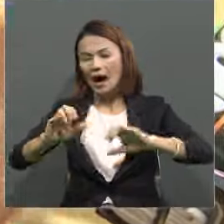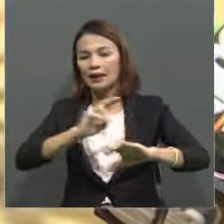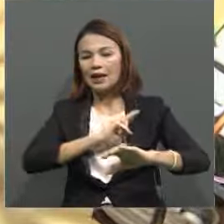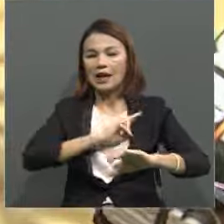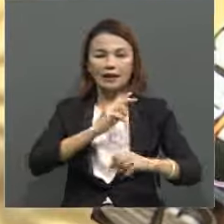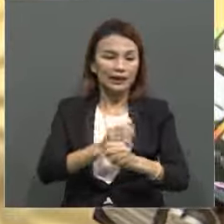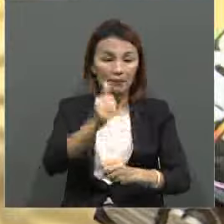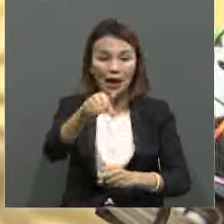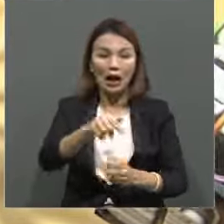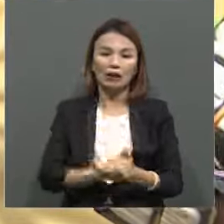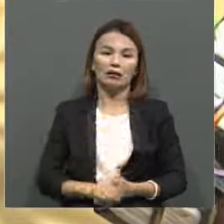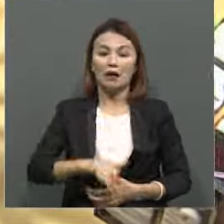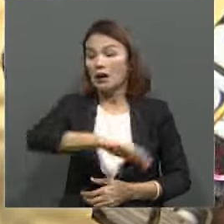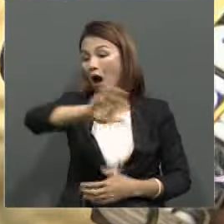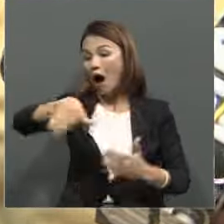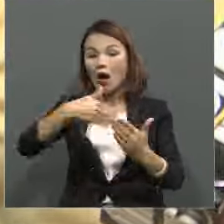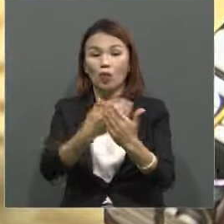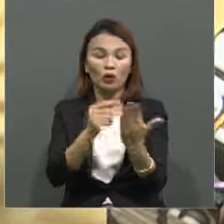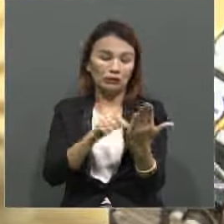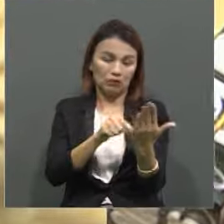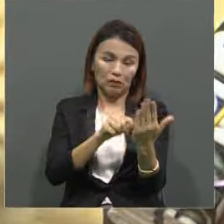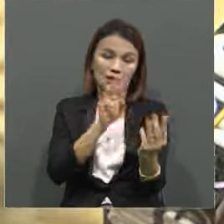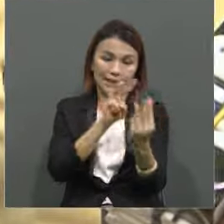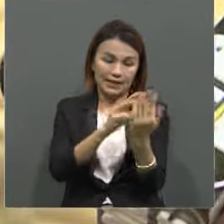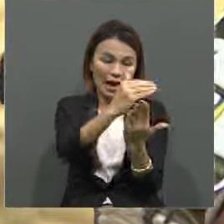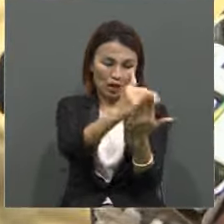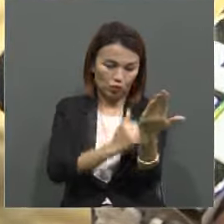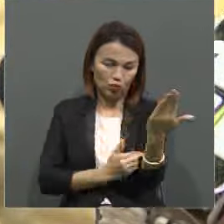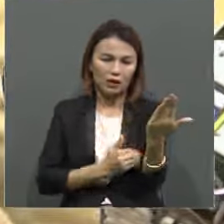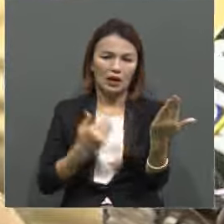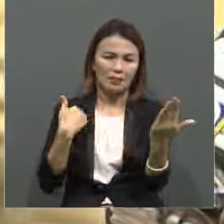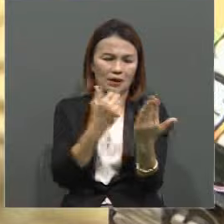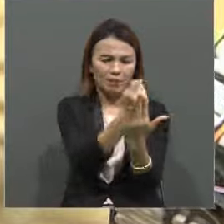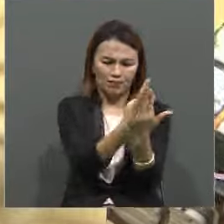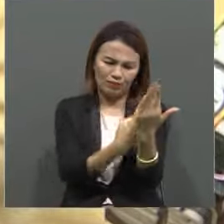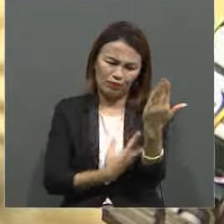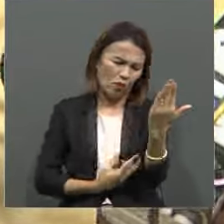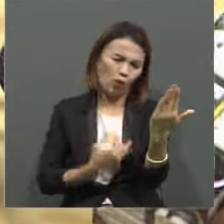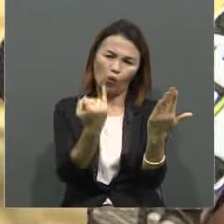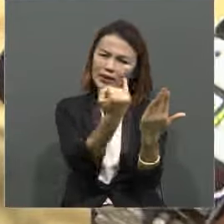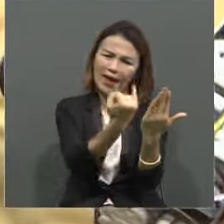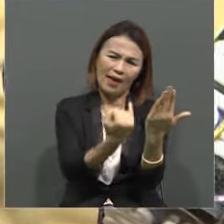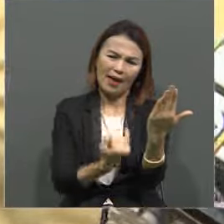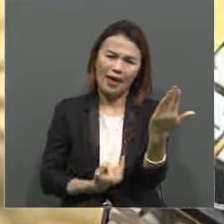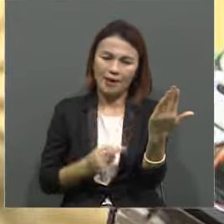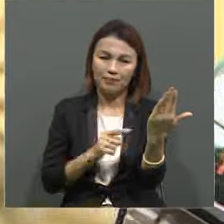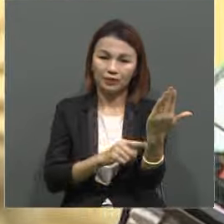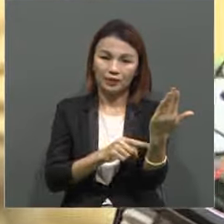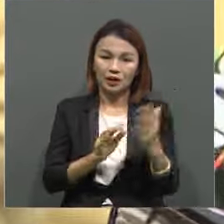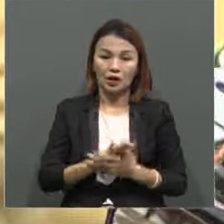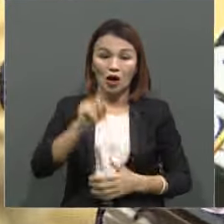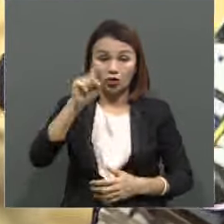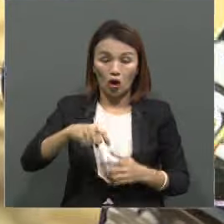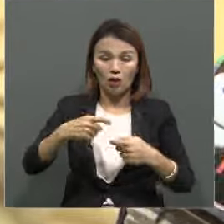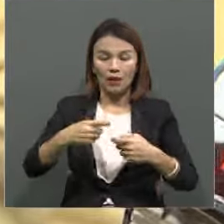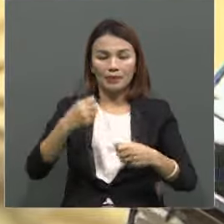สัญญานี้ค่ะที่แล้วก็ที่ร้ายกว่านั้นมีหลายข้อทุกข้อมันแย่มากเช่นเราจะต้องทำประ